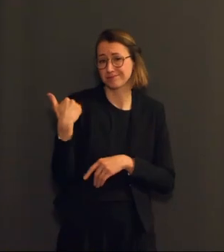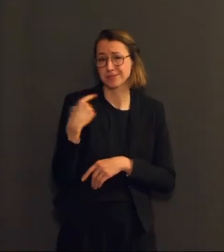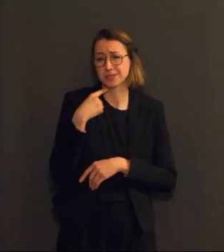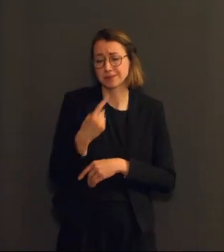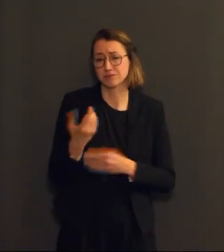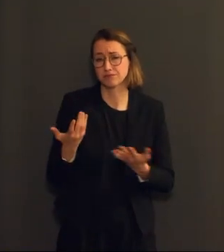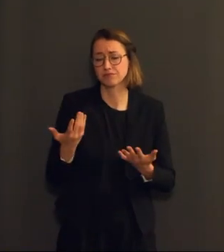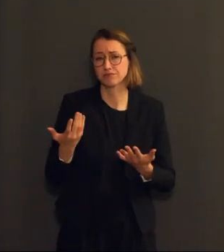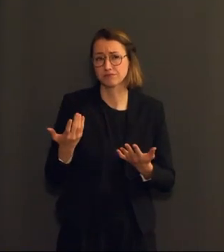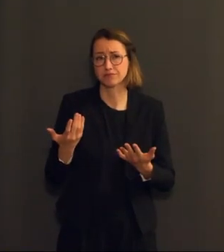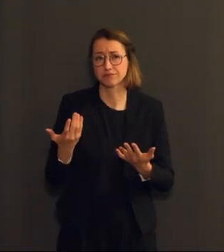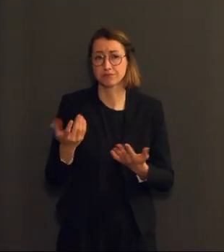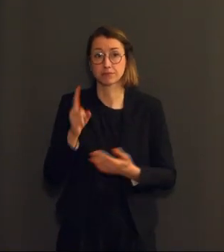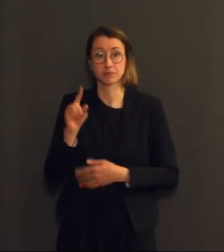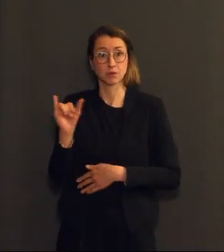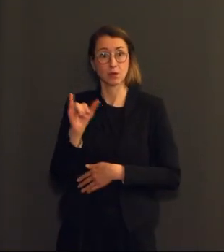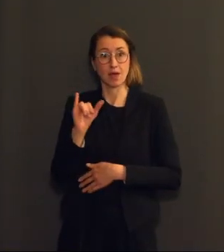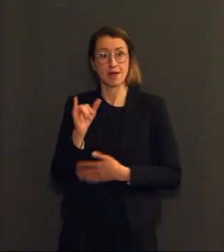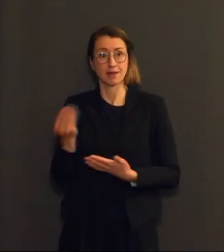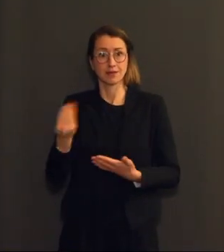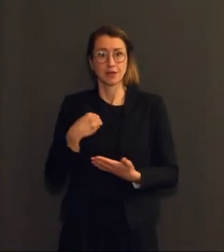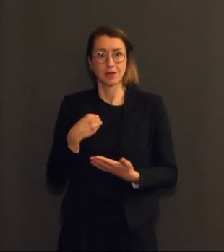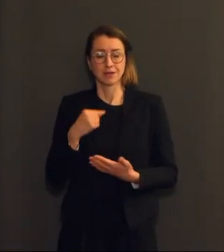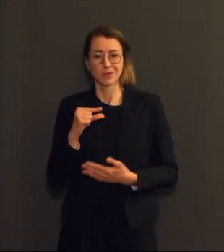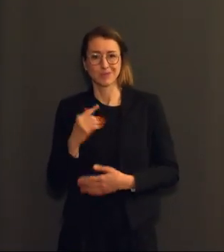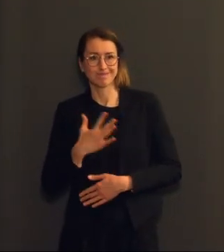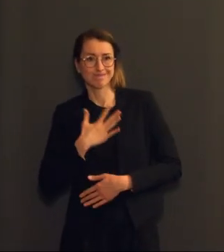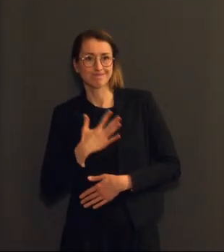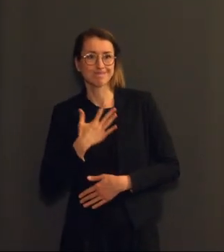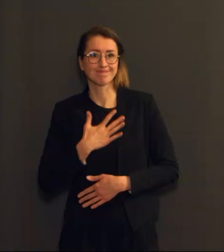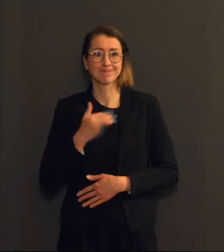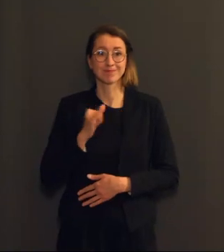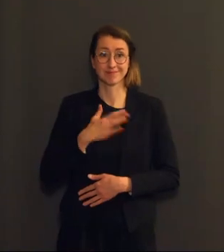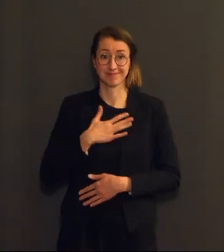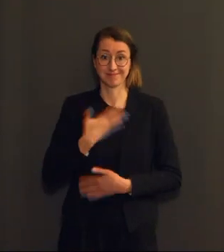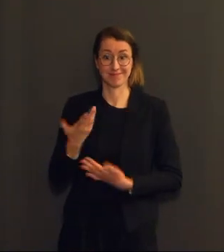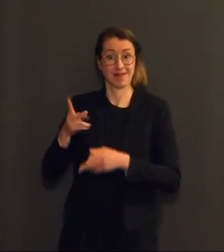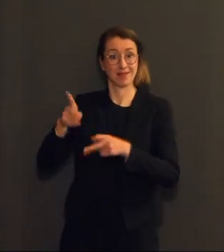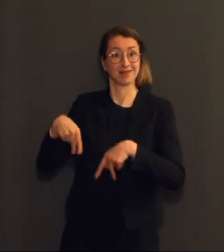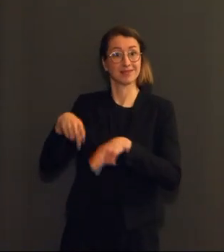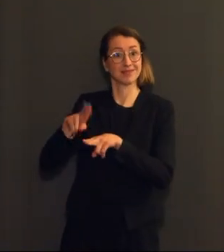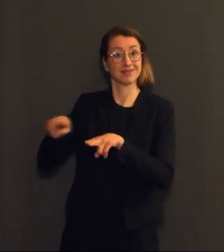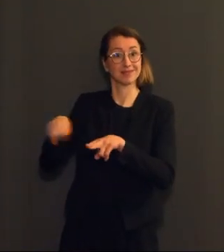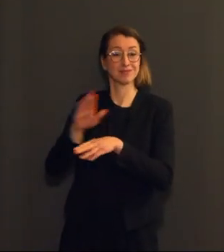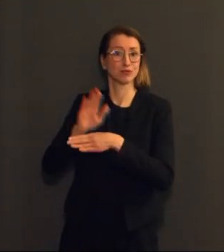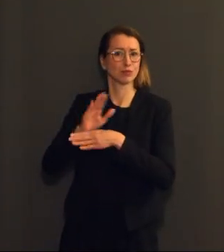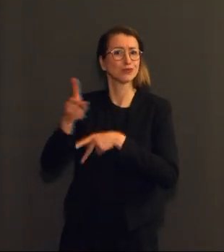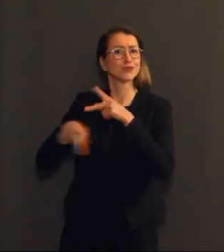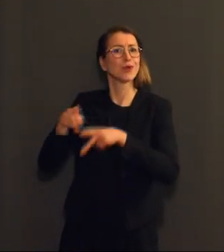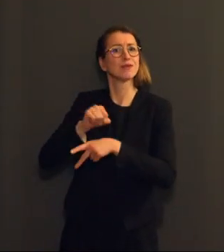et on l'a dit aussi, c'est l'occupation encore significative de structures importantes comme les soins